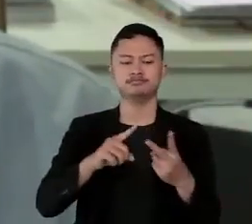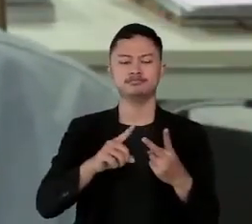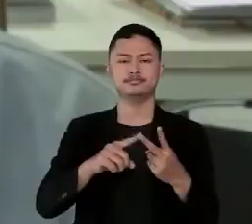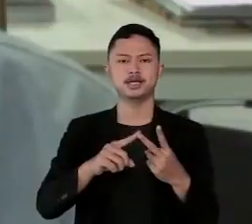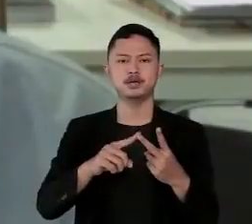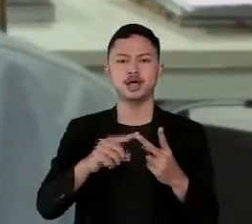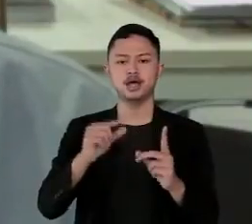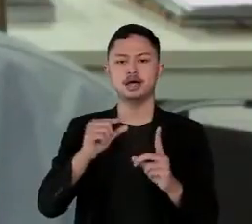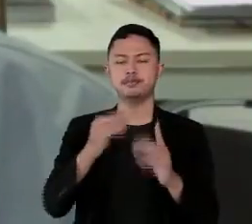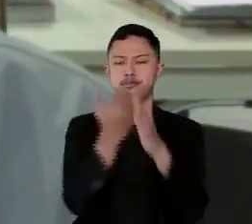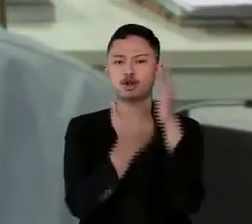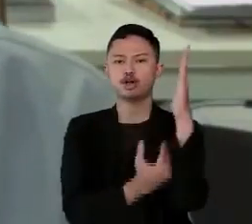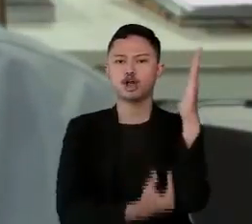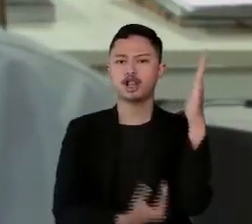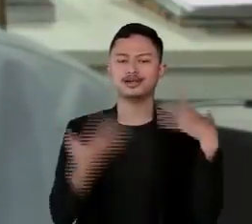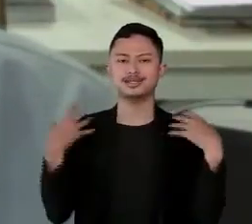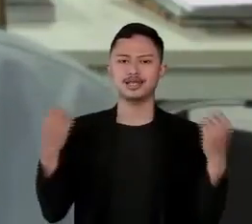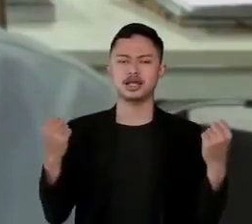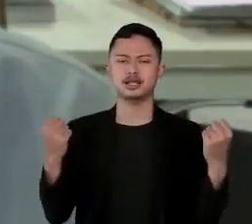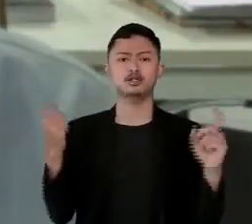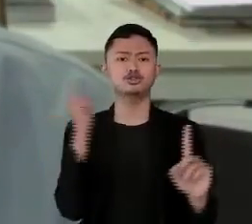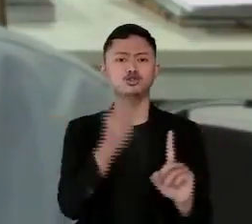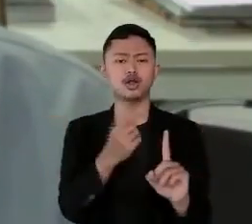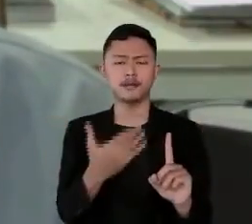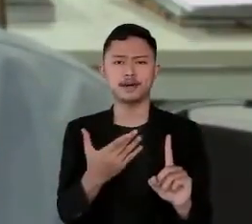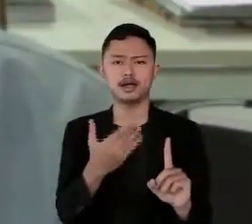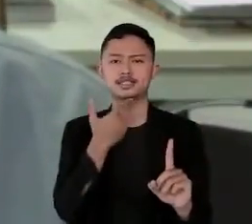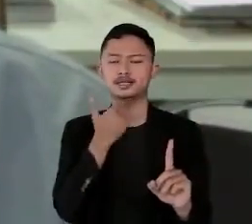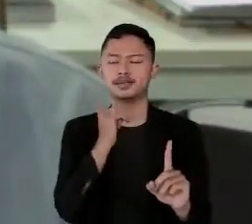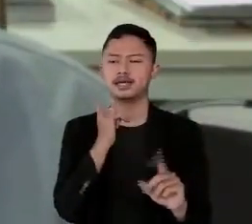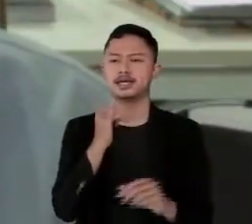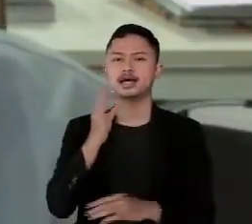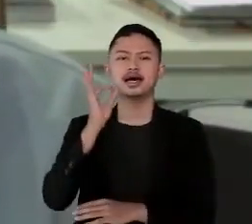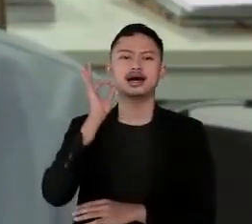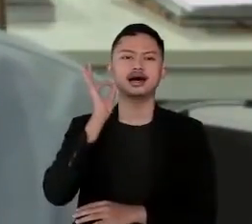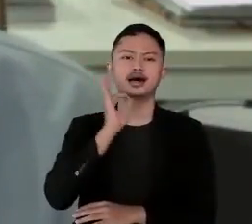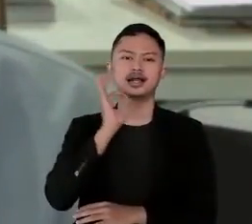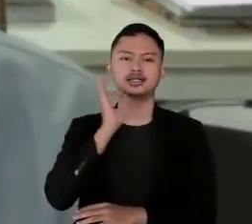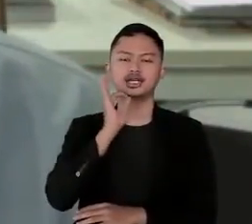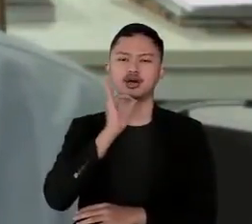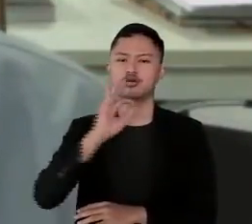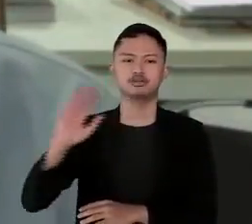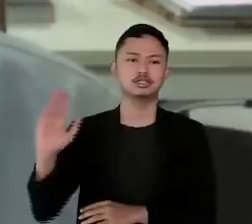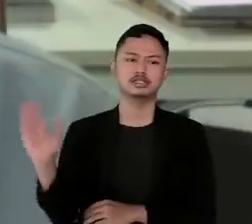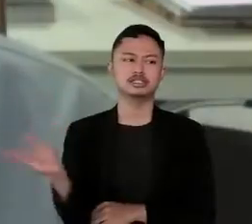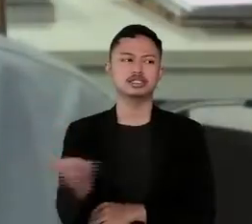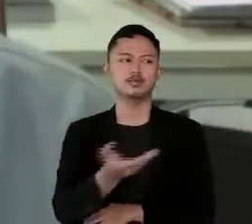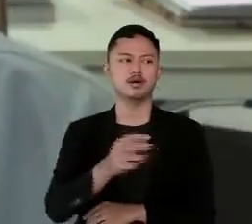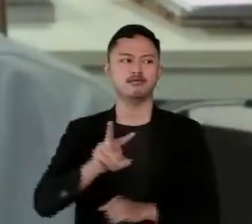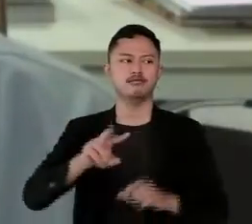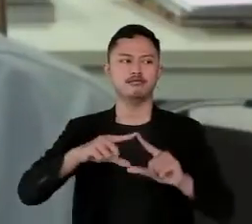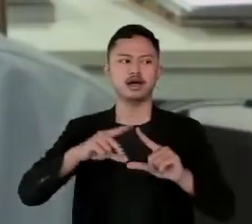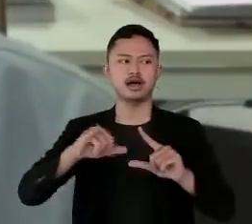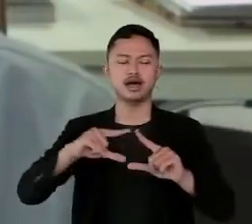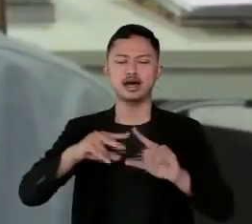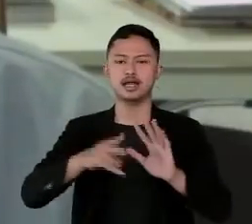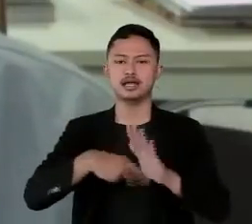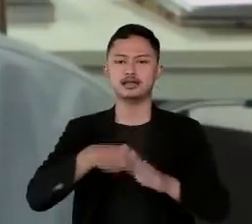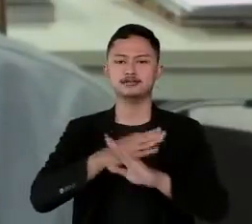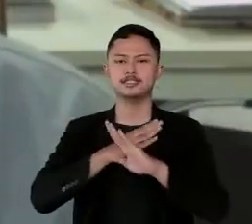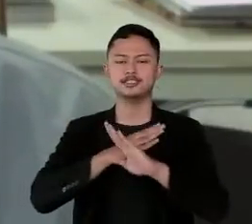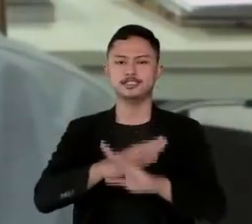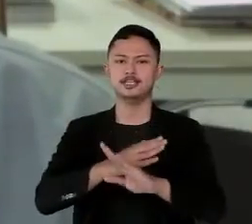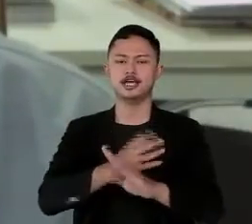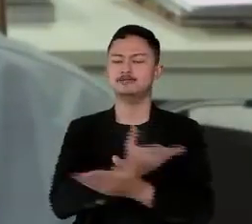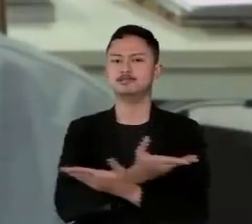adalah a broadcast itu menekan risiko Aa semua varian menekan